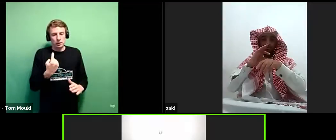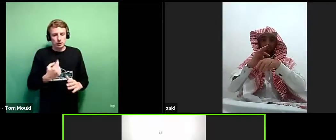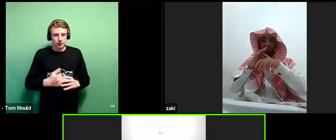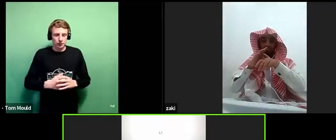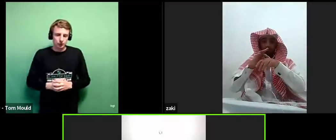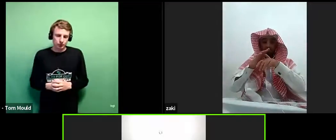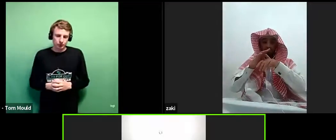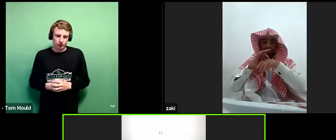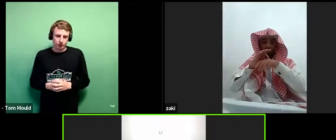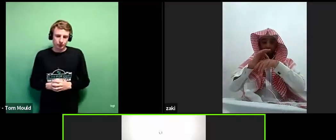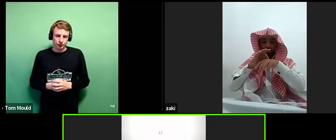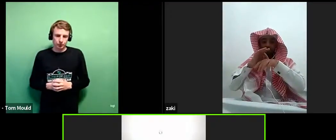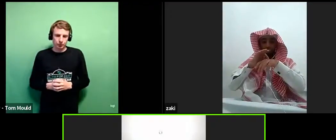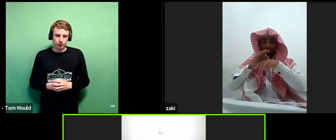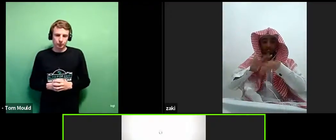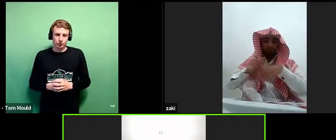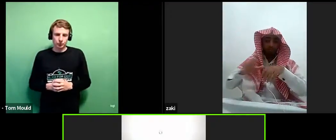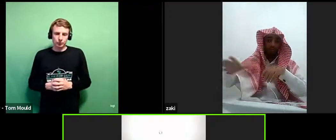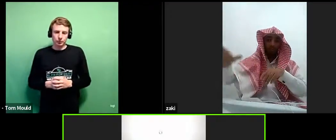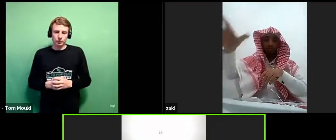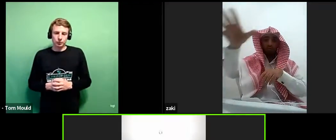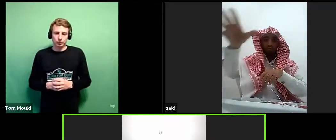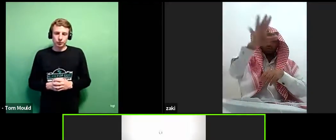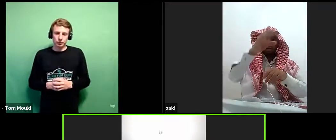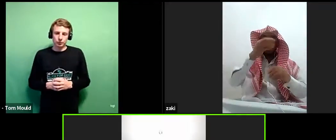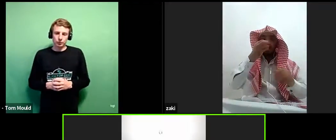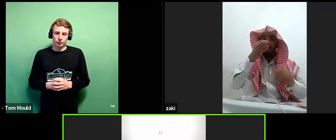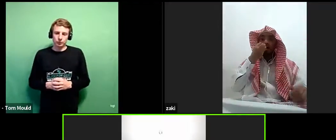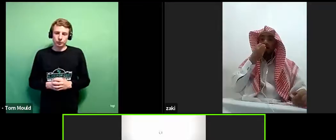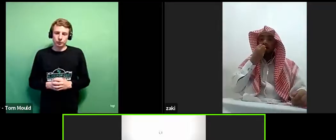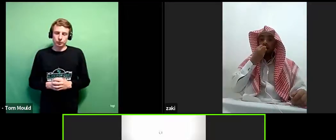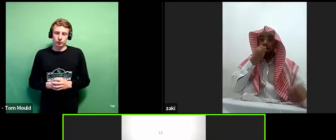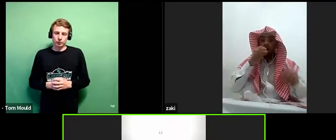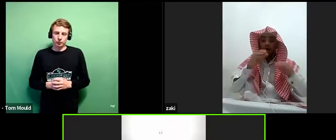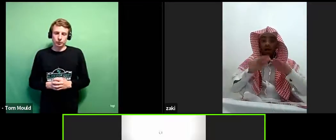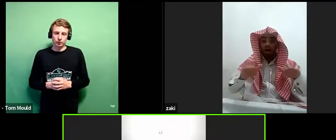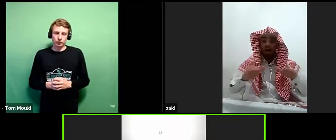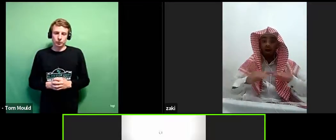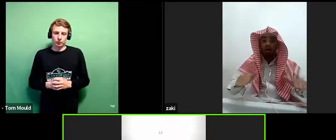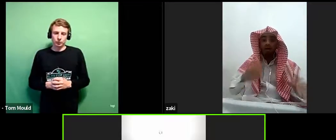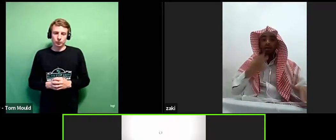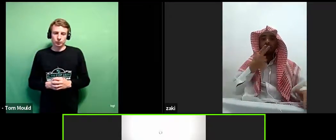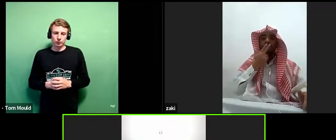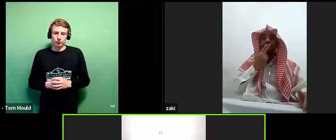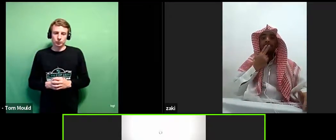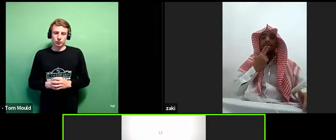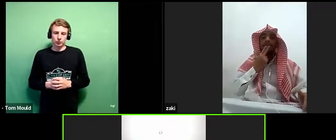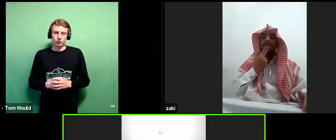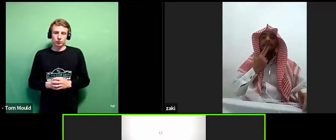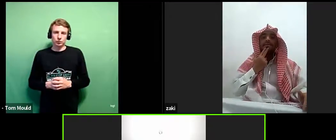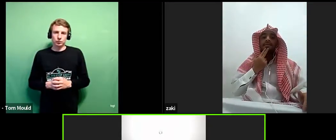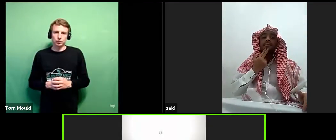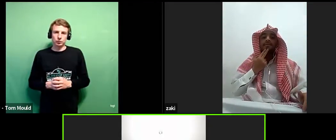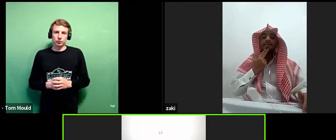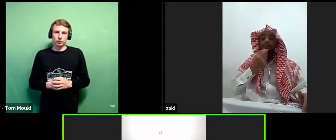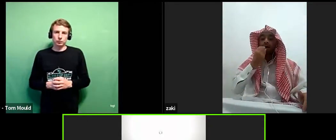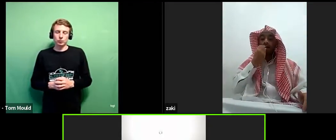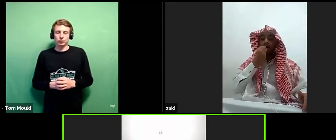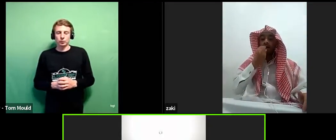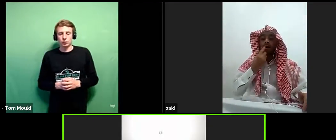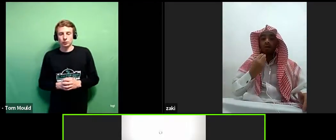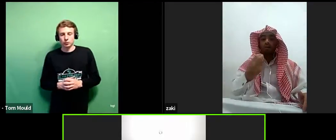الناس كلوا مما في الأرض حلالا طيبا